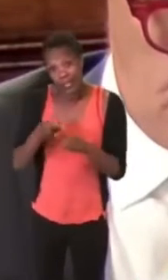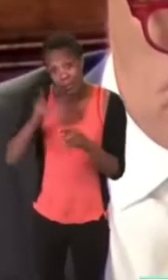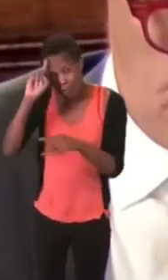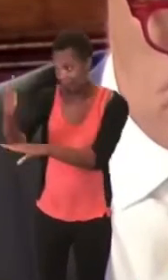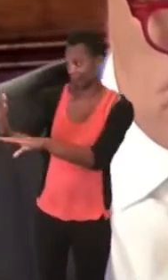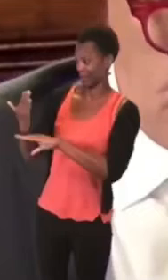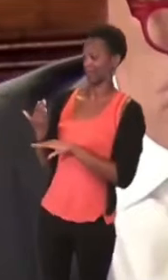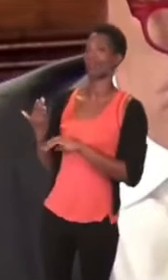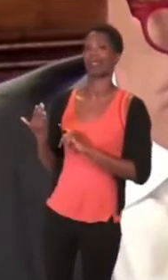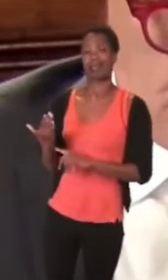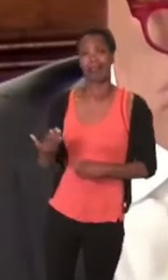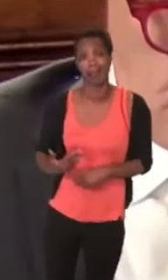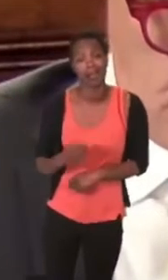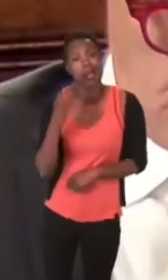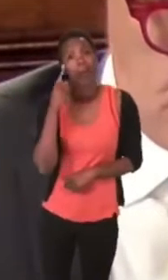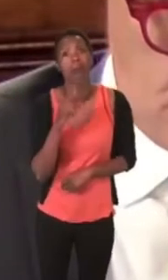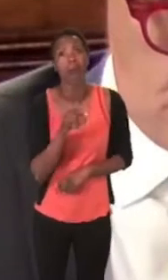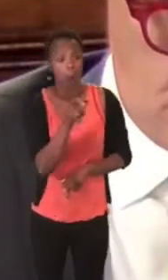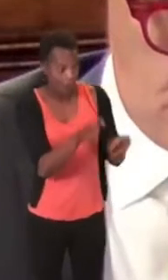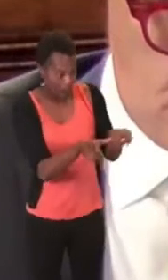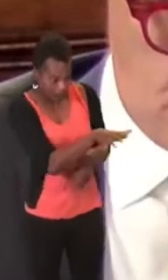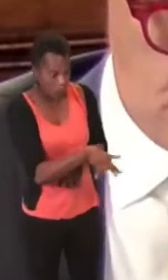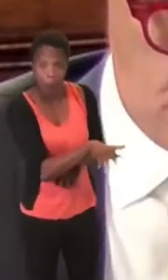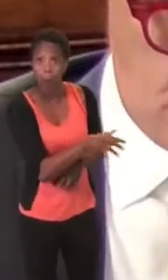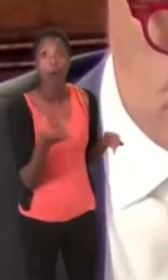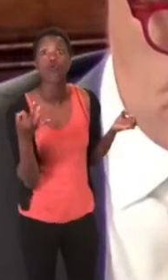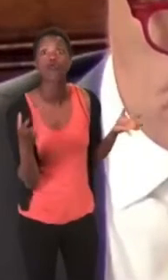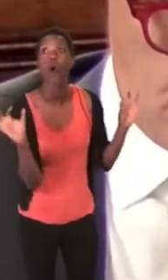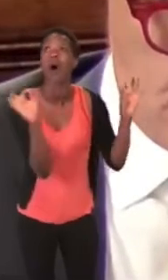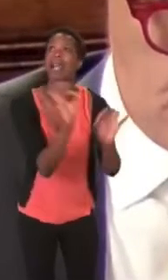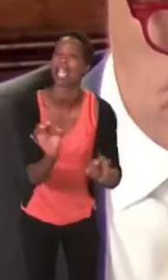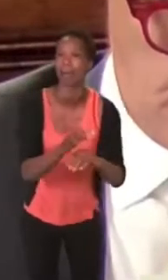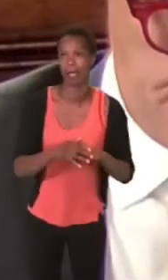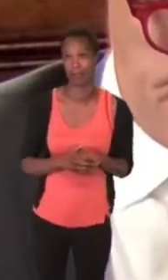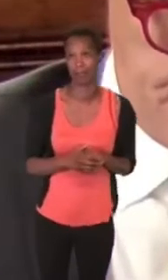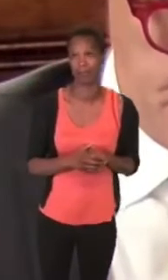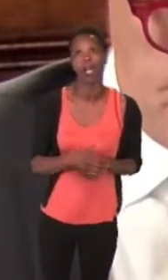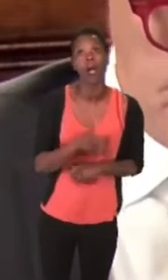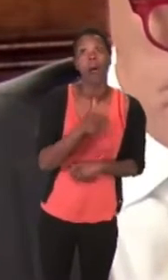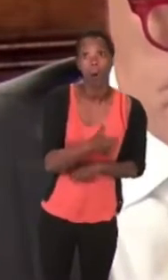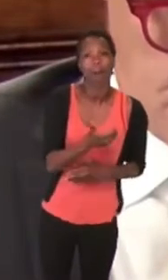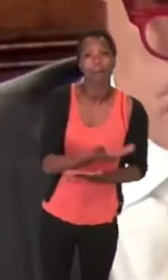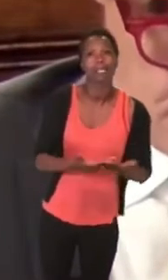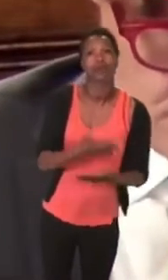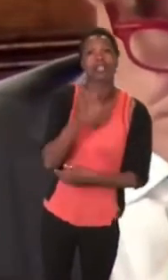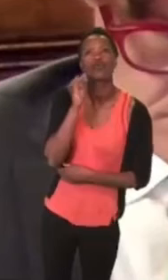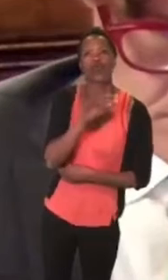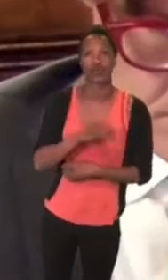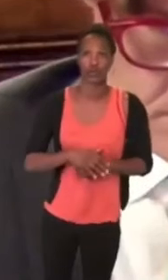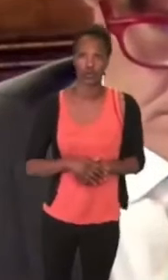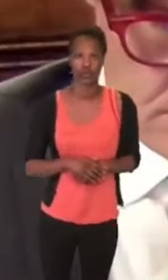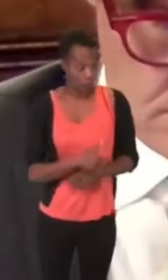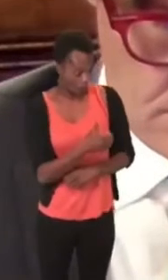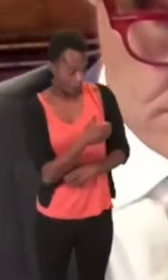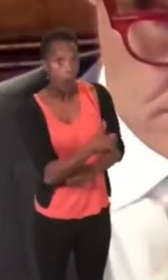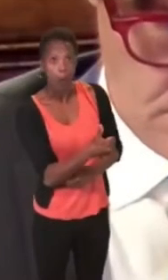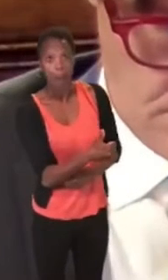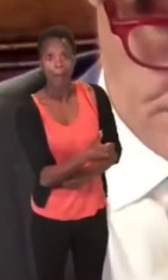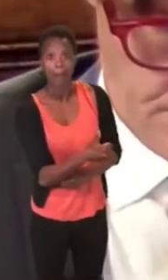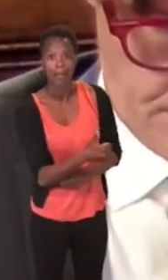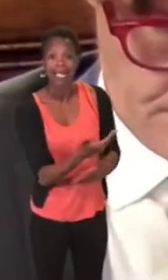au profit de gens qui n'ont pas de temps et qui sont précisément dans l'urgence et qui sont précisément dans